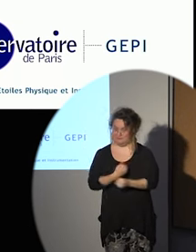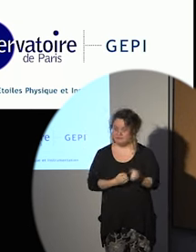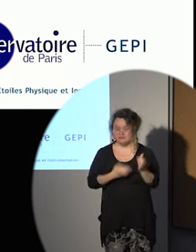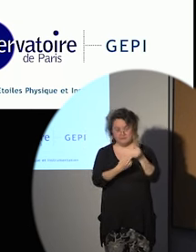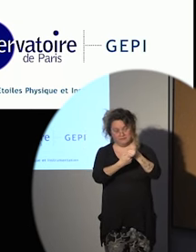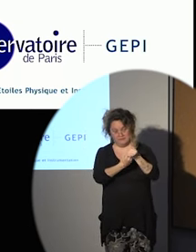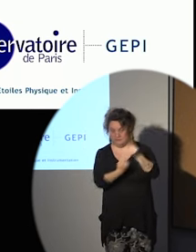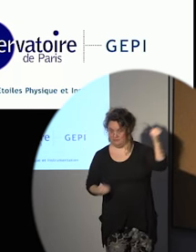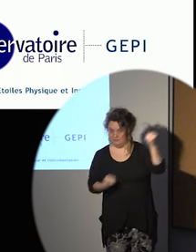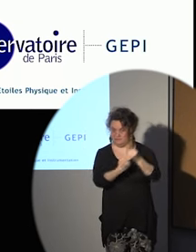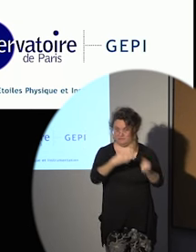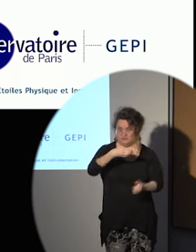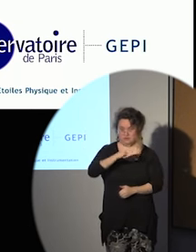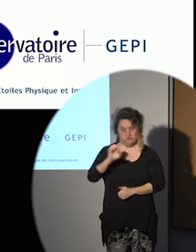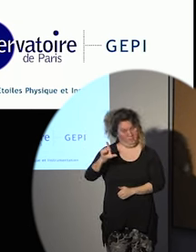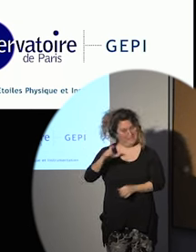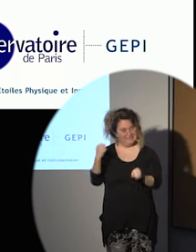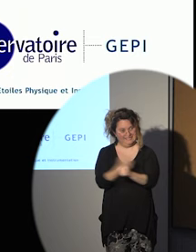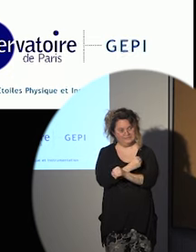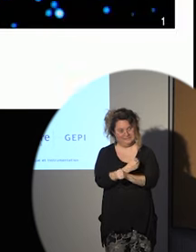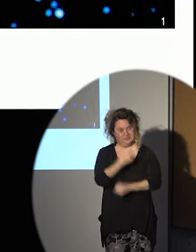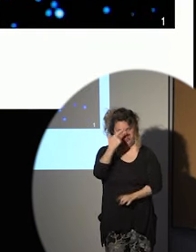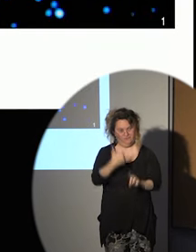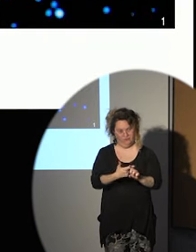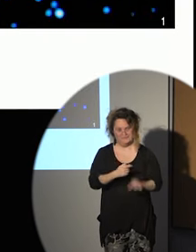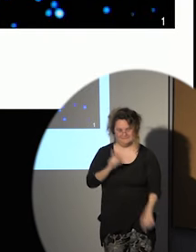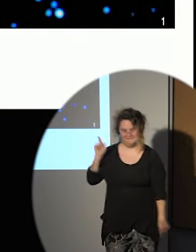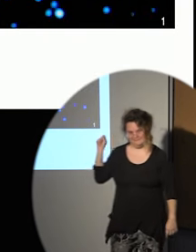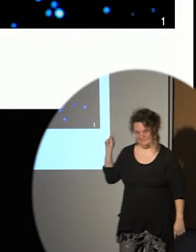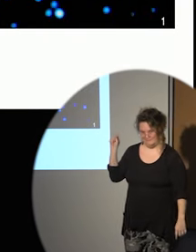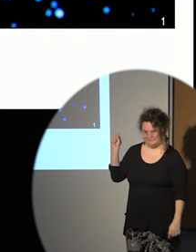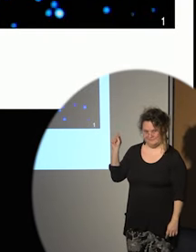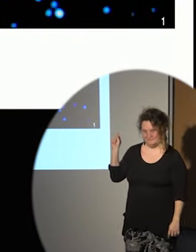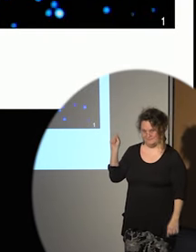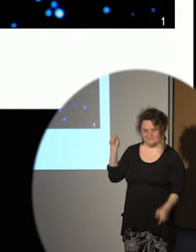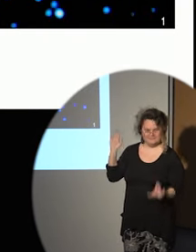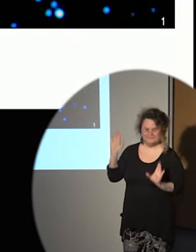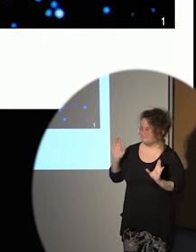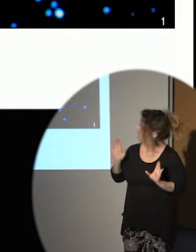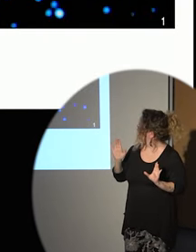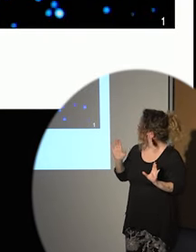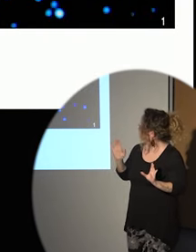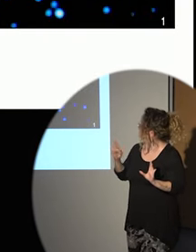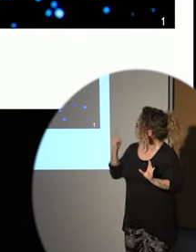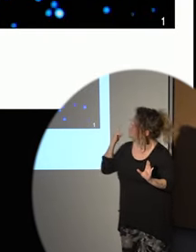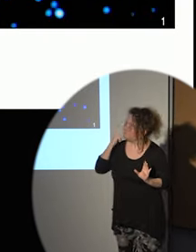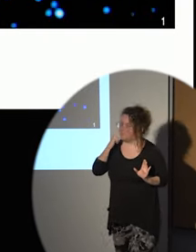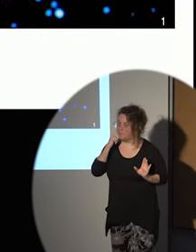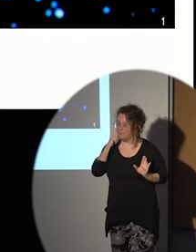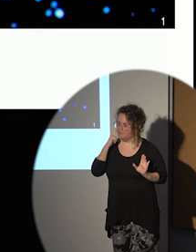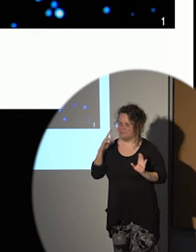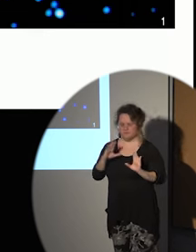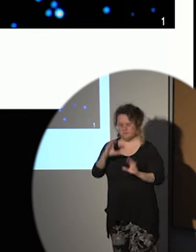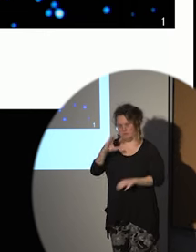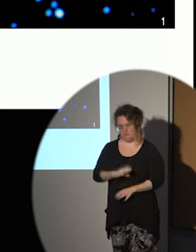Parce que souvent, il se passe toujours quelque chose dans le centre d'un objet. Alors, je vais vous demander de regarder vraiment très attentivement